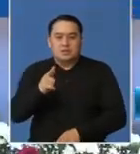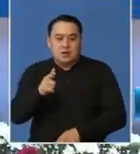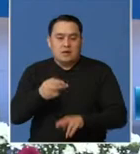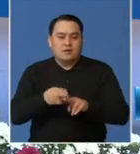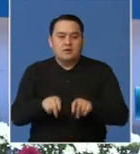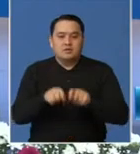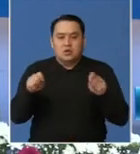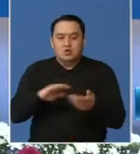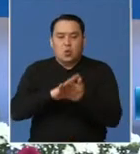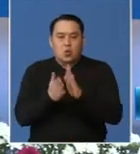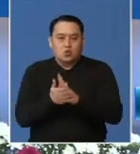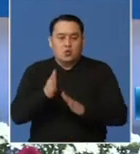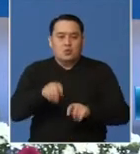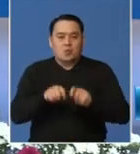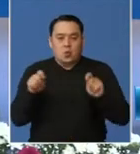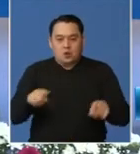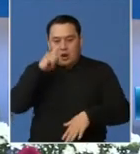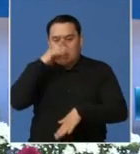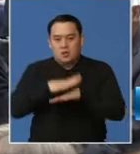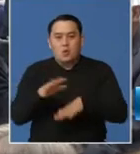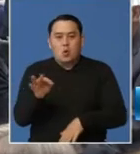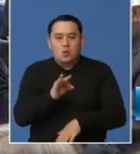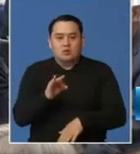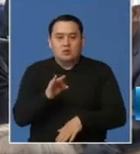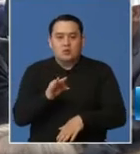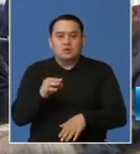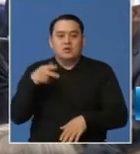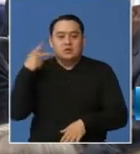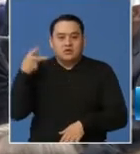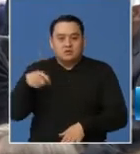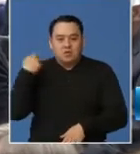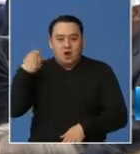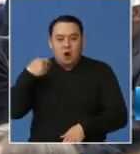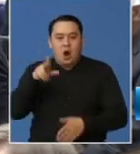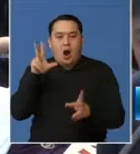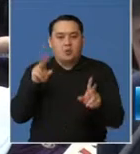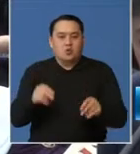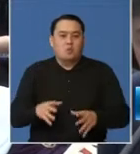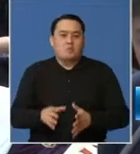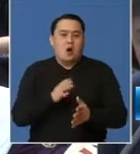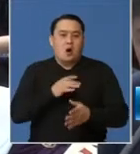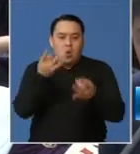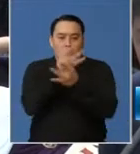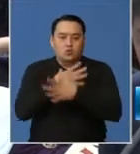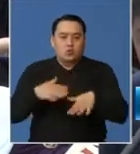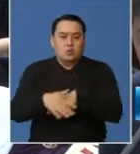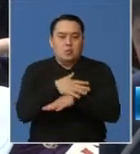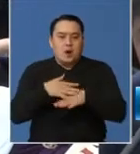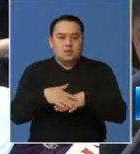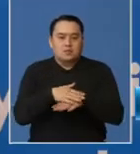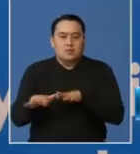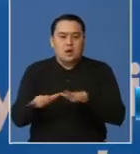создадим вам все необходимые условия», – заверил аким области, автором сериала. Вообще, год обещает быть богатым на культурно-массовые